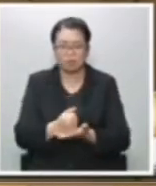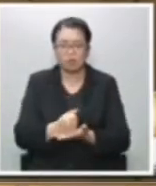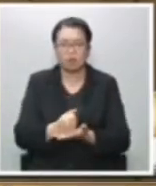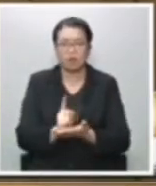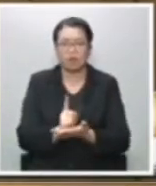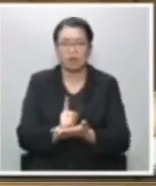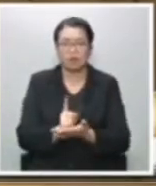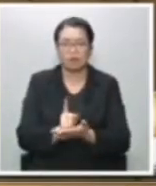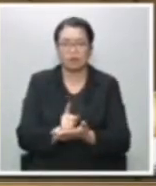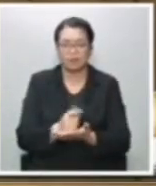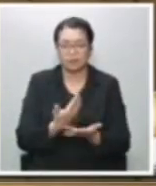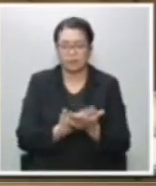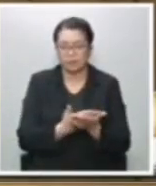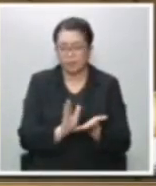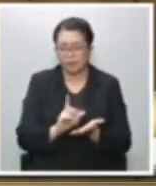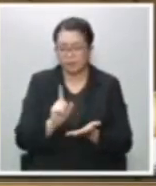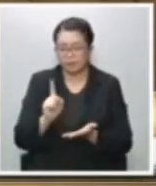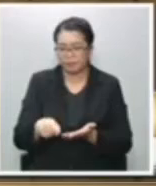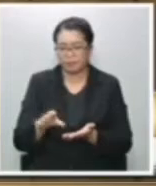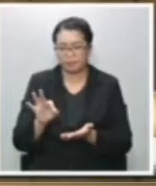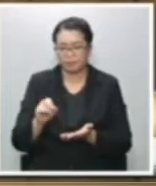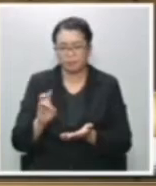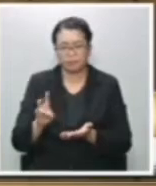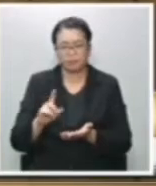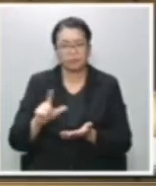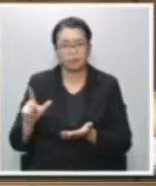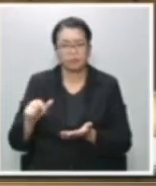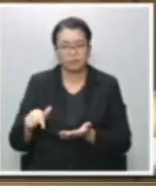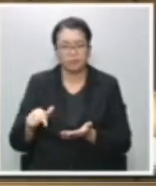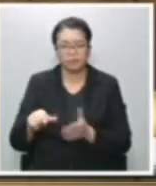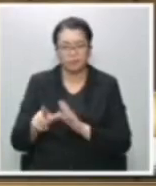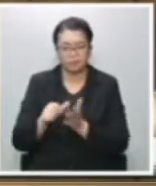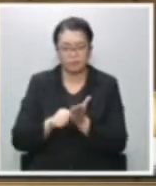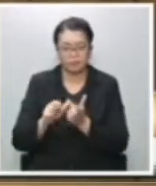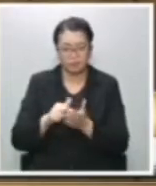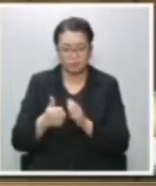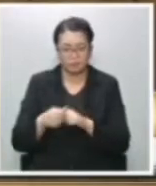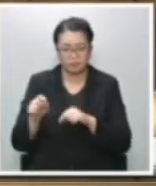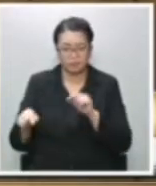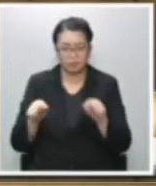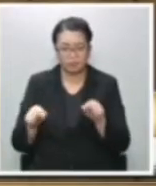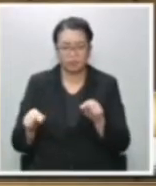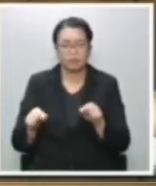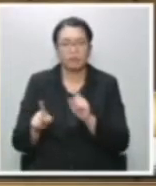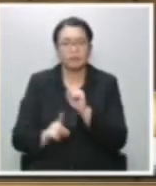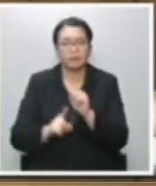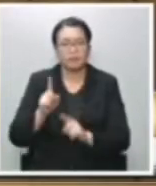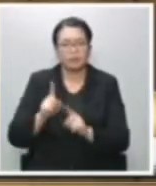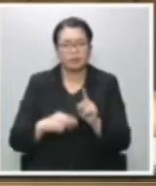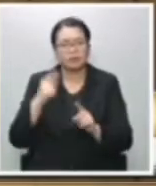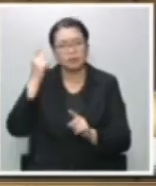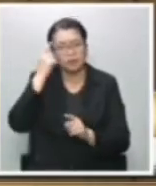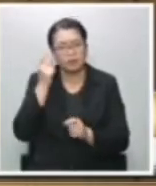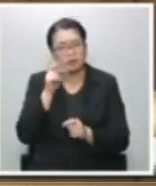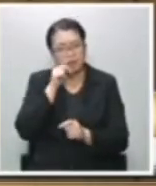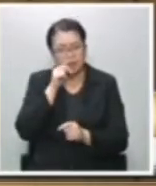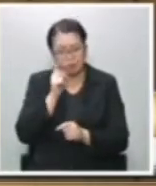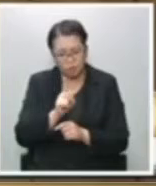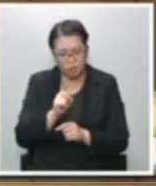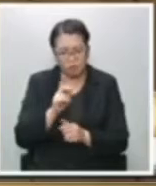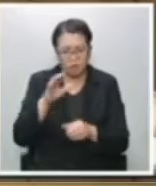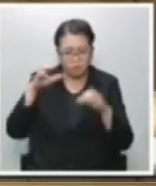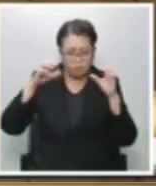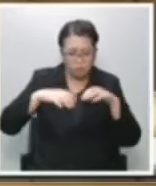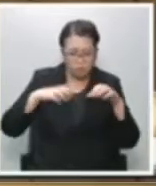ล้านเอาไปเตรียมแก้ไขปัญหาทั้ง2ส่วนเนี่ยเป็นการประเมินว่าตรงไหนมีฝนน้